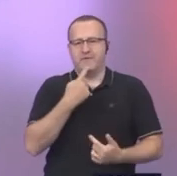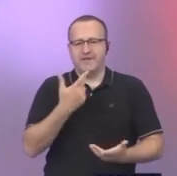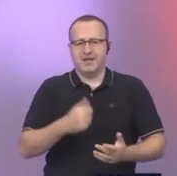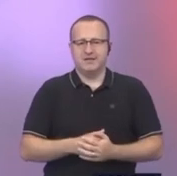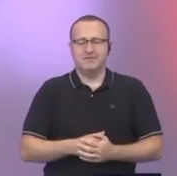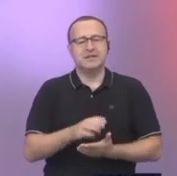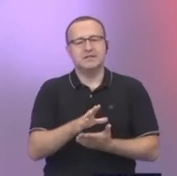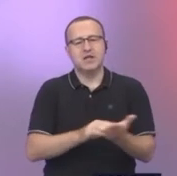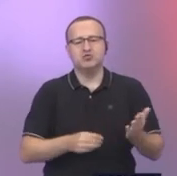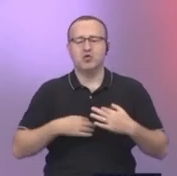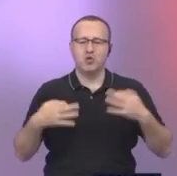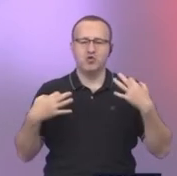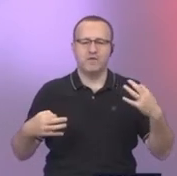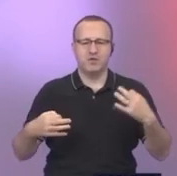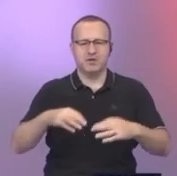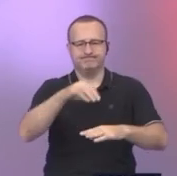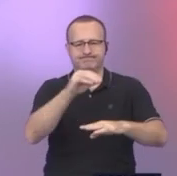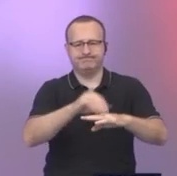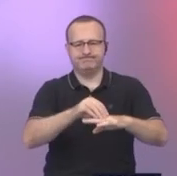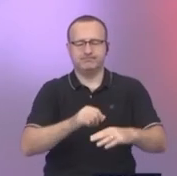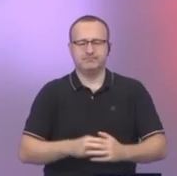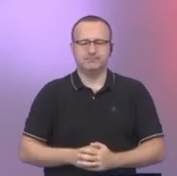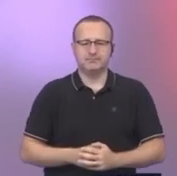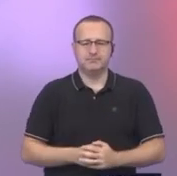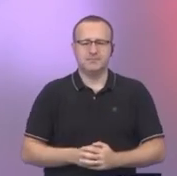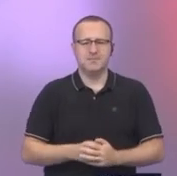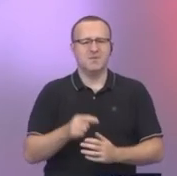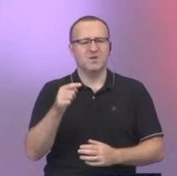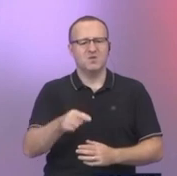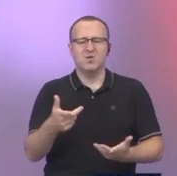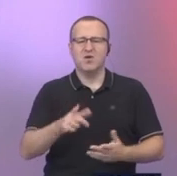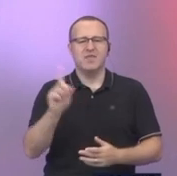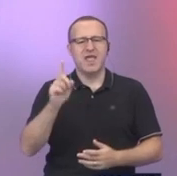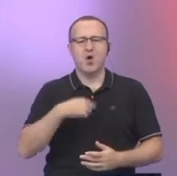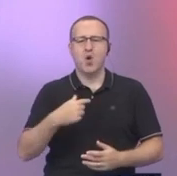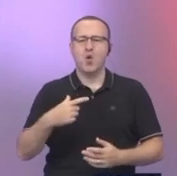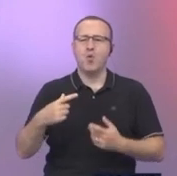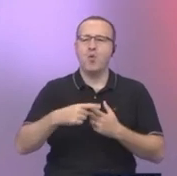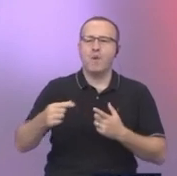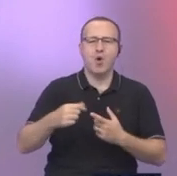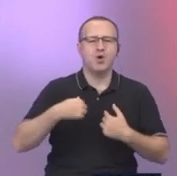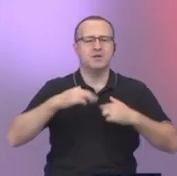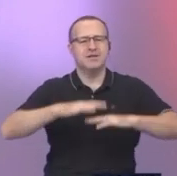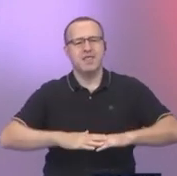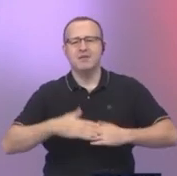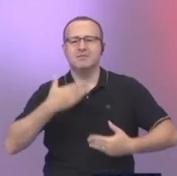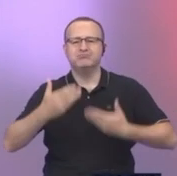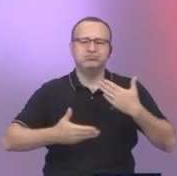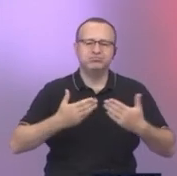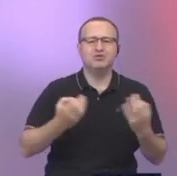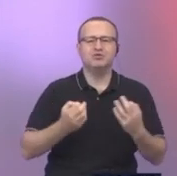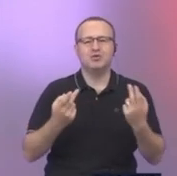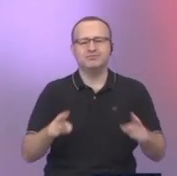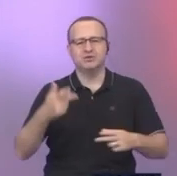Na úvod mi dovolte pripomenúť, že to je nie také, akože, že s humorom tu teraz sedme a bavme sa o tom, že čo sa tu na Slovensku